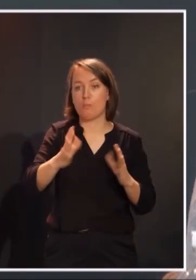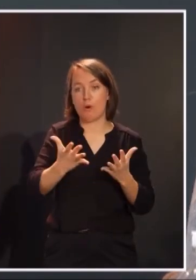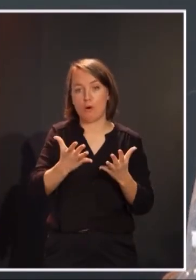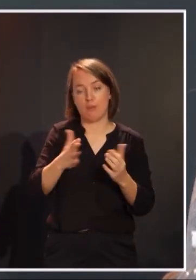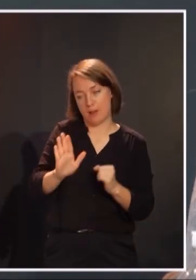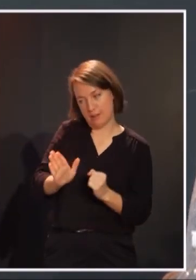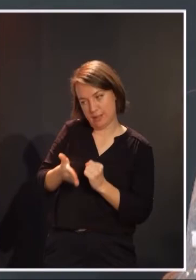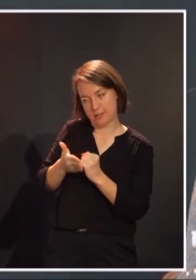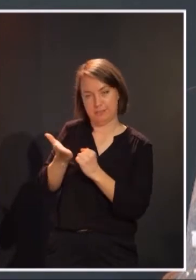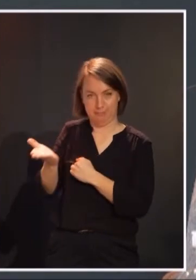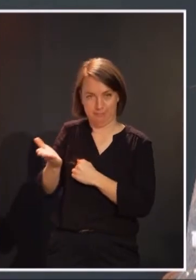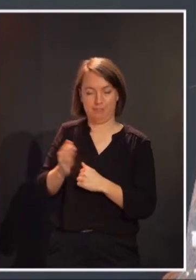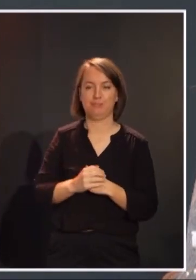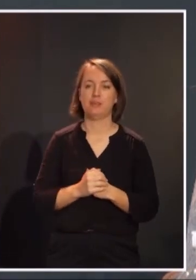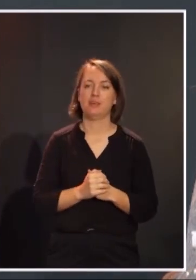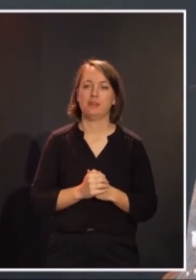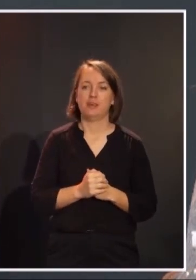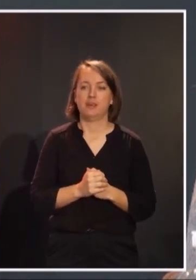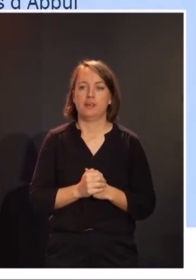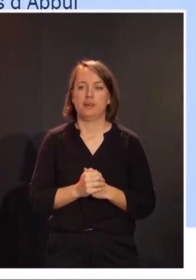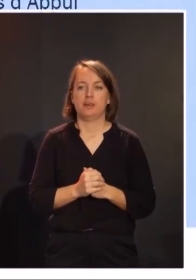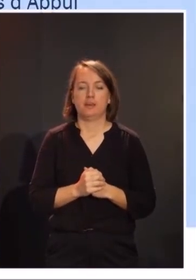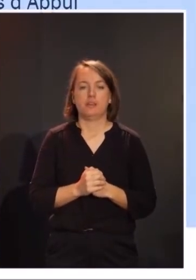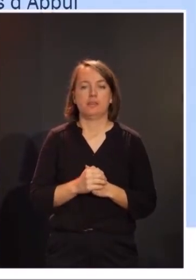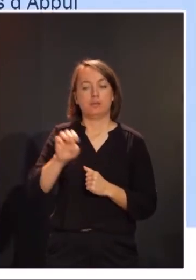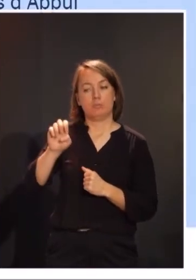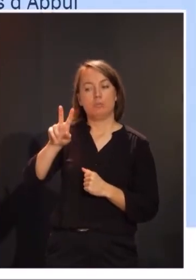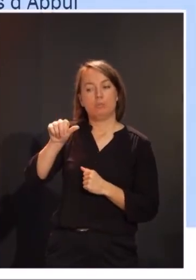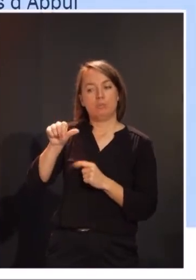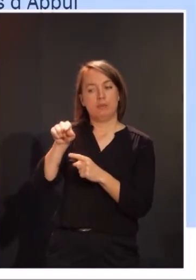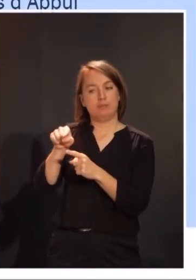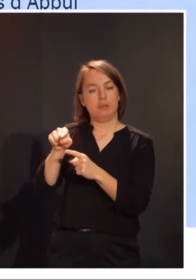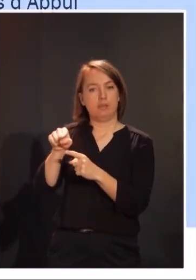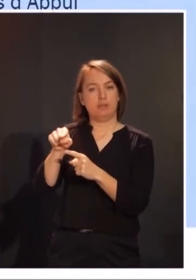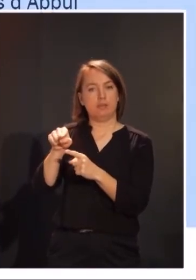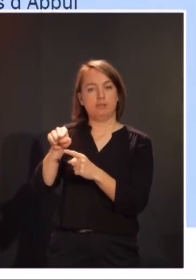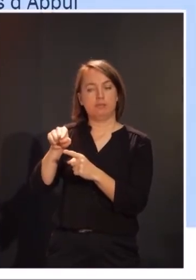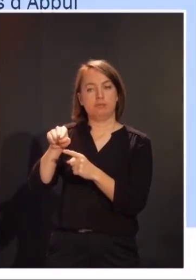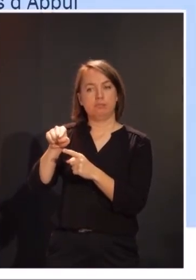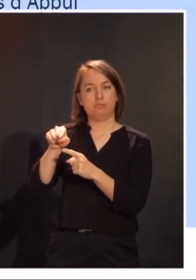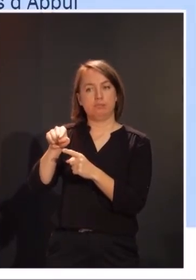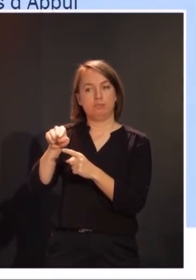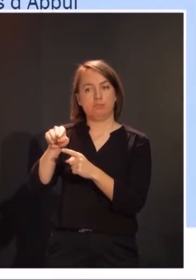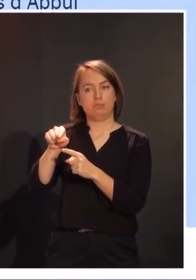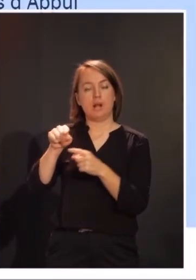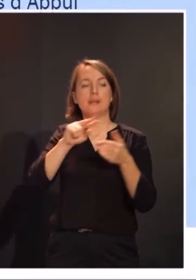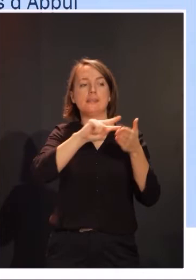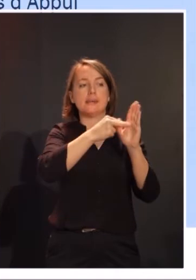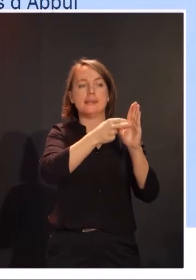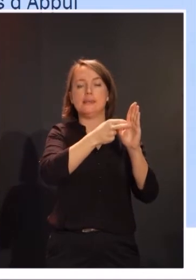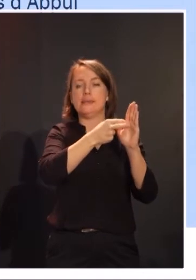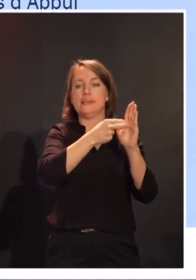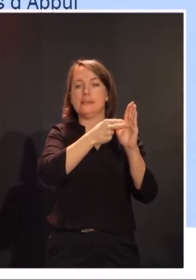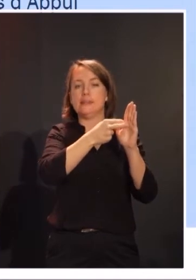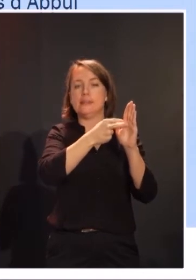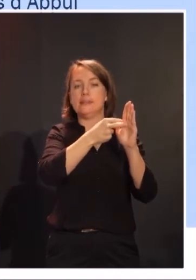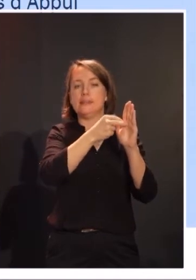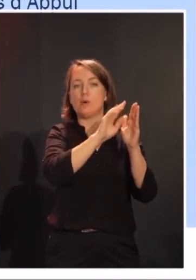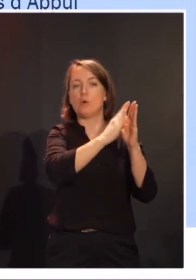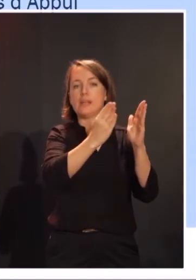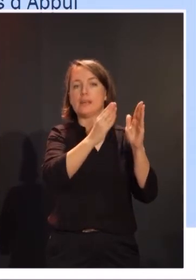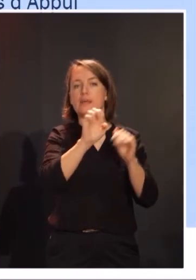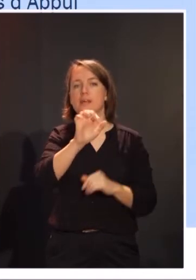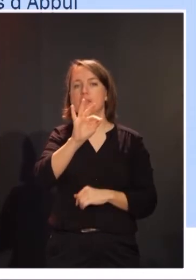pour Eva, dans la suite en fait, de notre dispositif, là, de la technique OTEC Effort, il y a un accompagnement qui pourra être